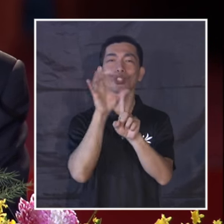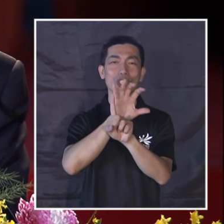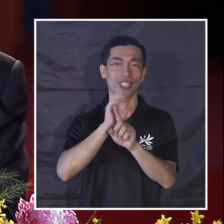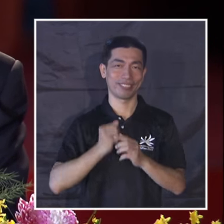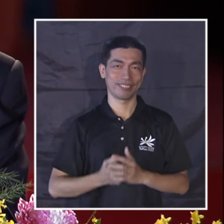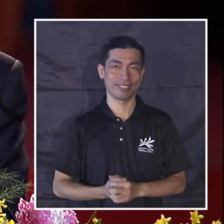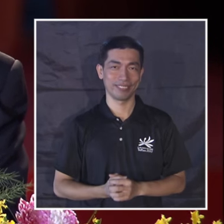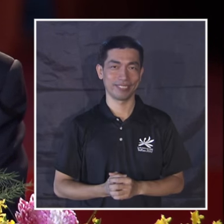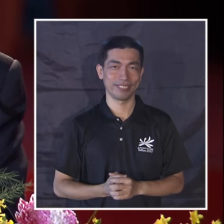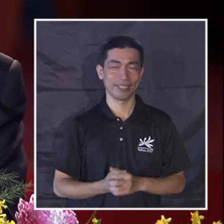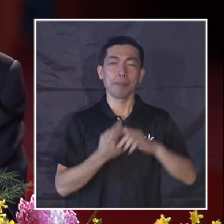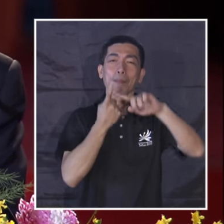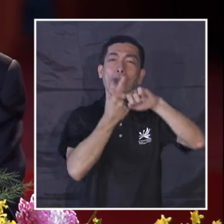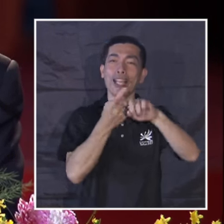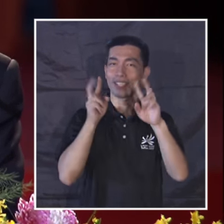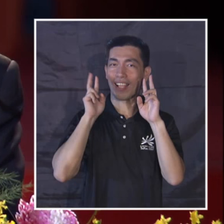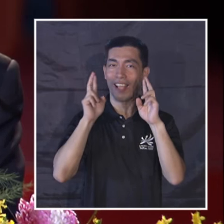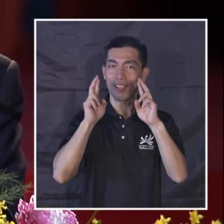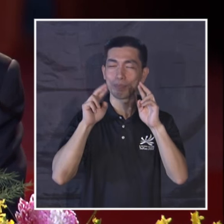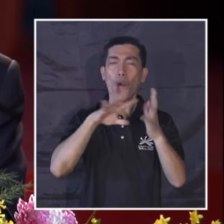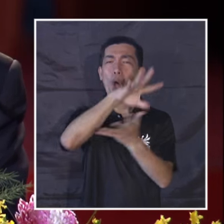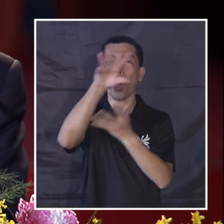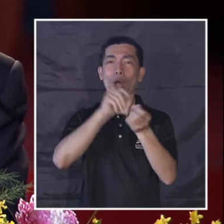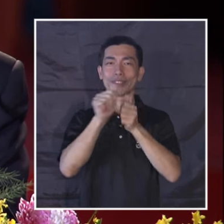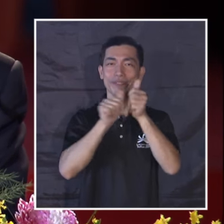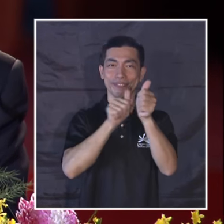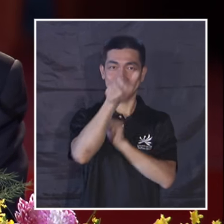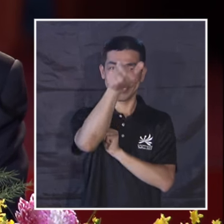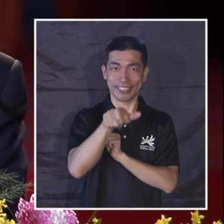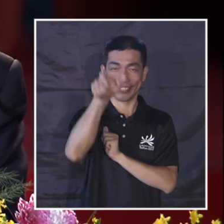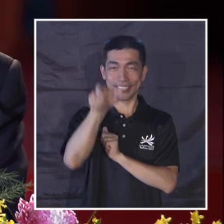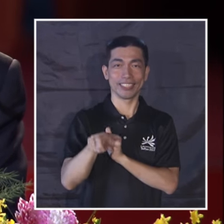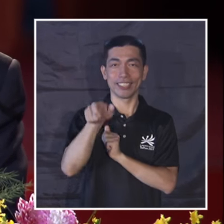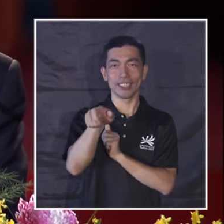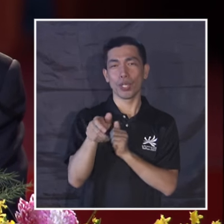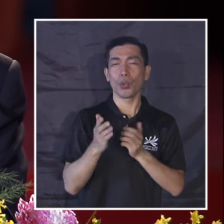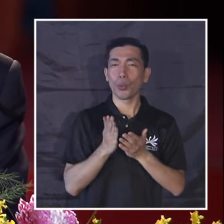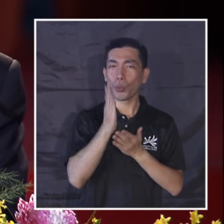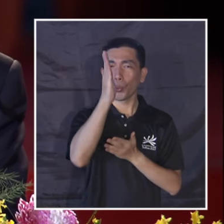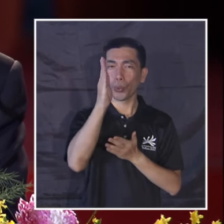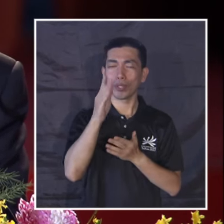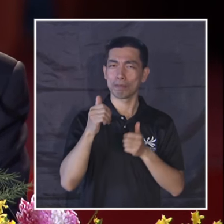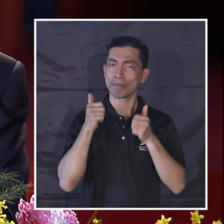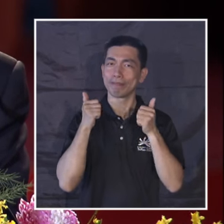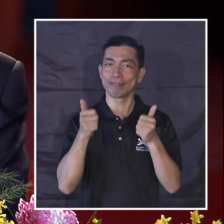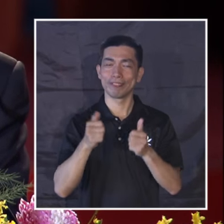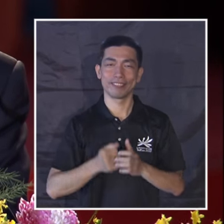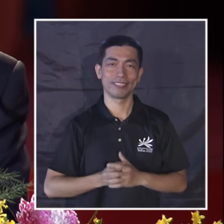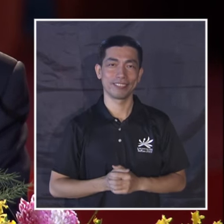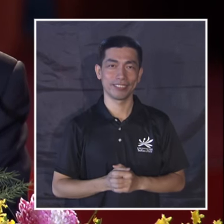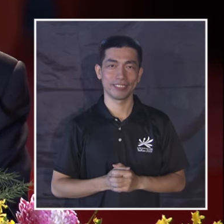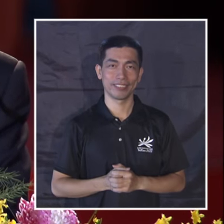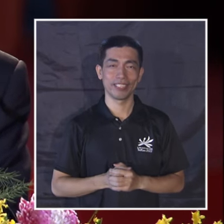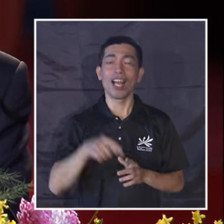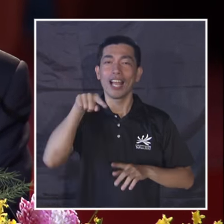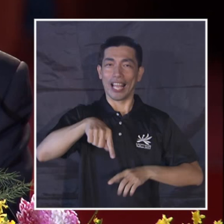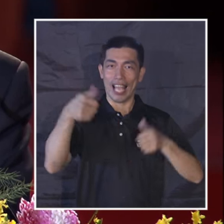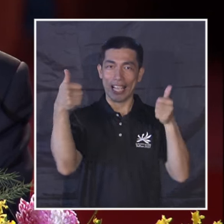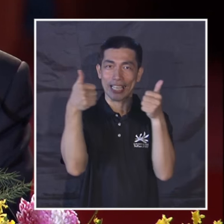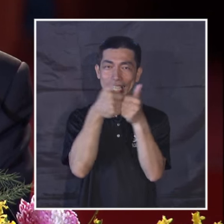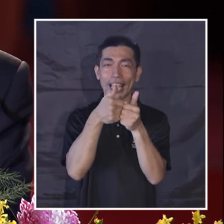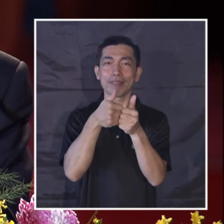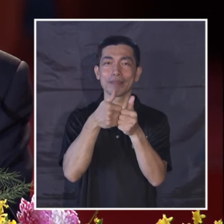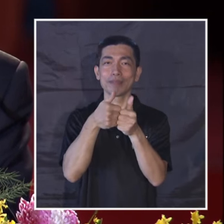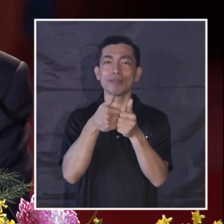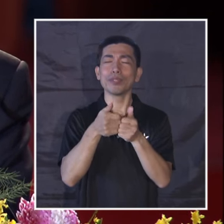预祝所有的选手都能发挥最好的表现，本次大会圆满成功，各